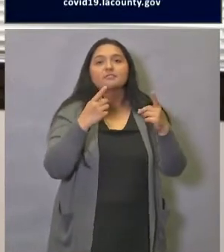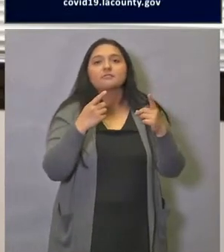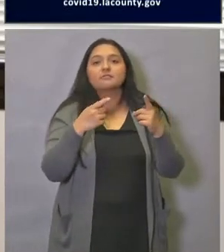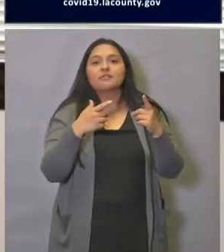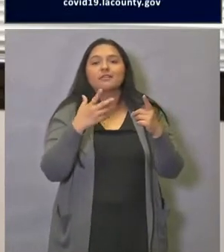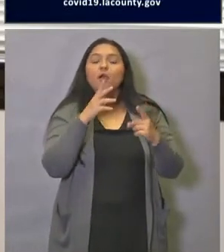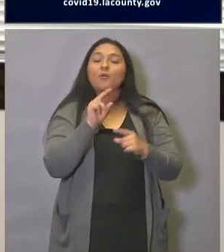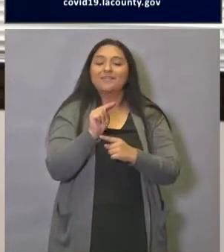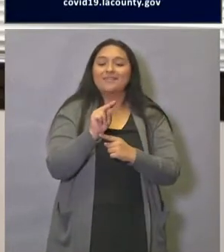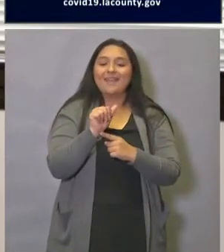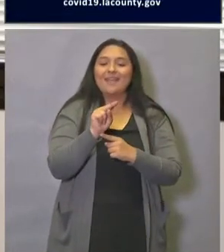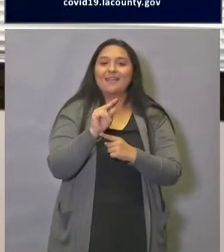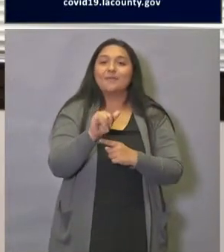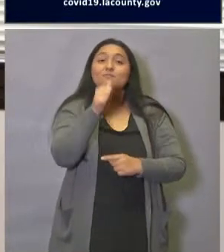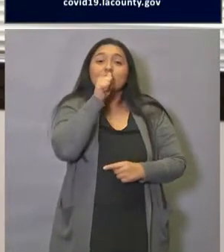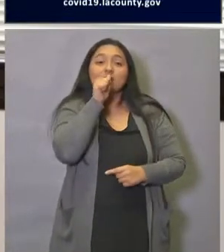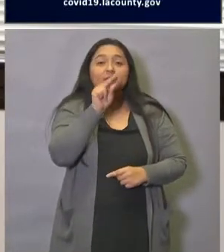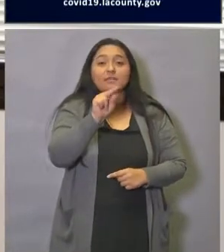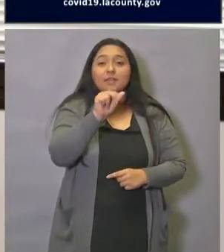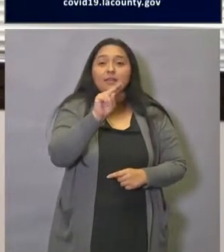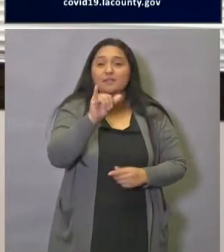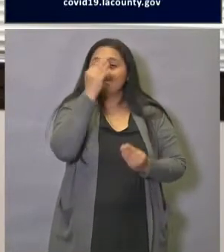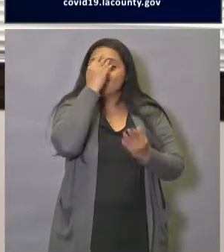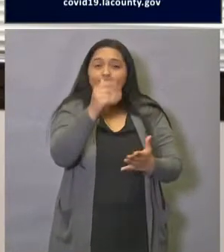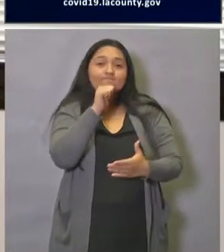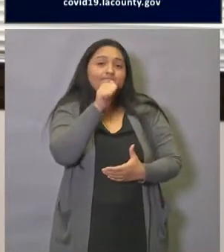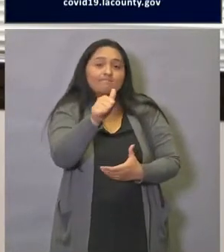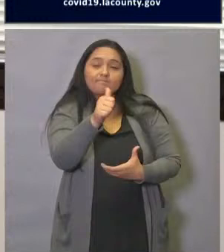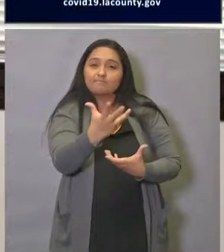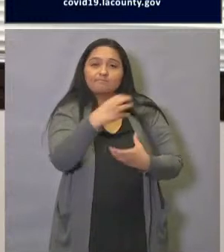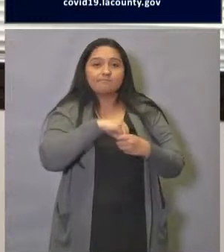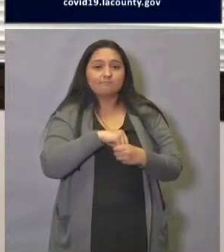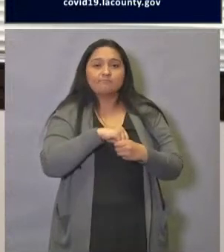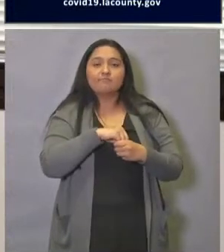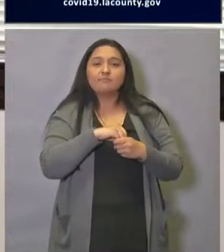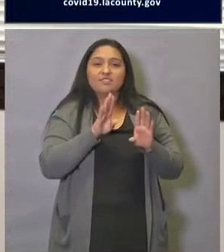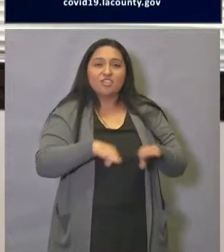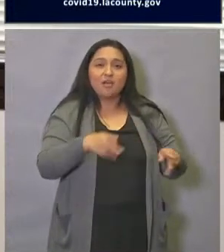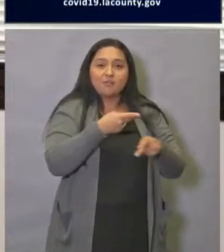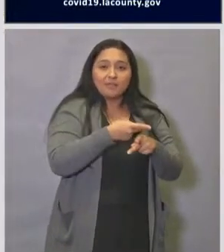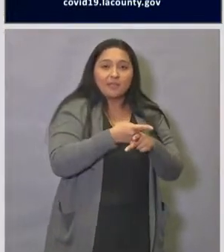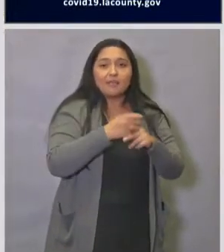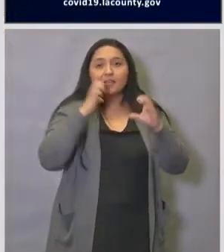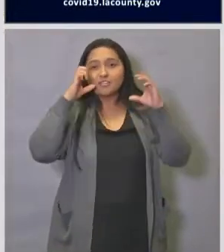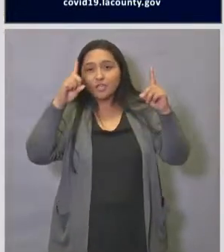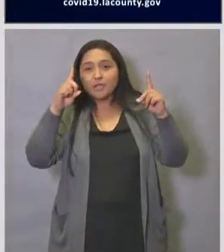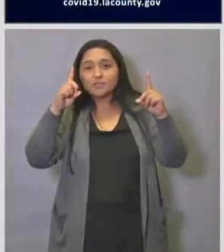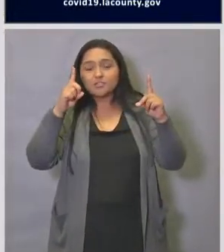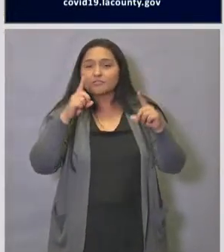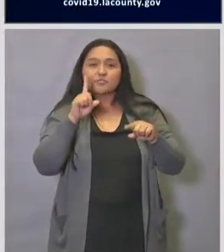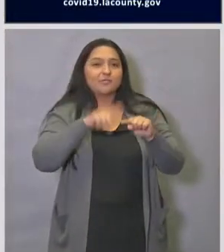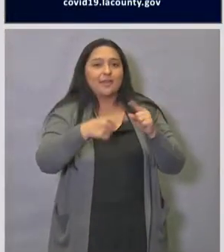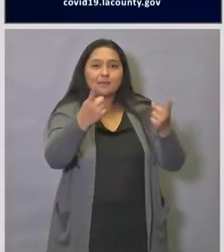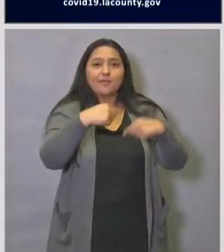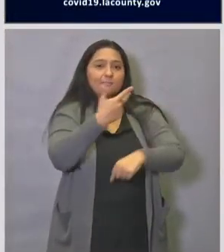momento. And now we'll go ahead and move on to remarks in Armenian.